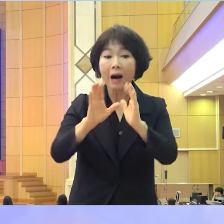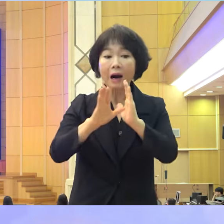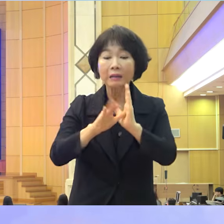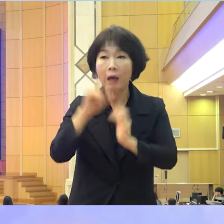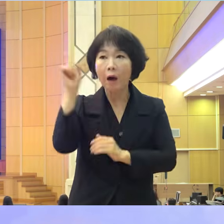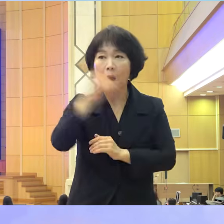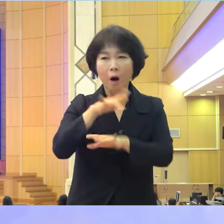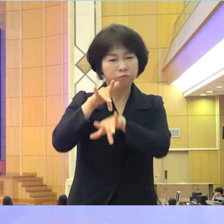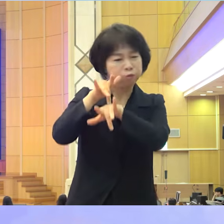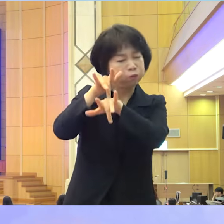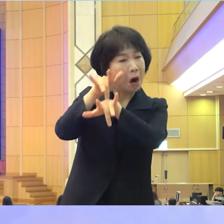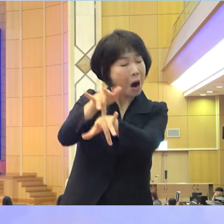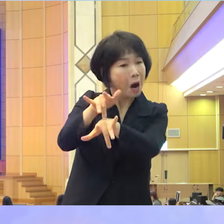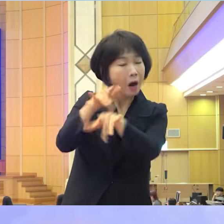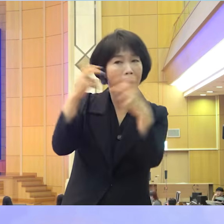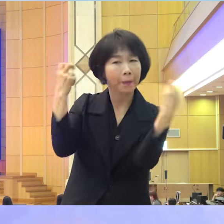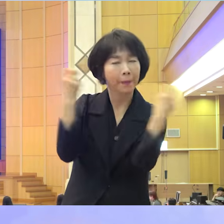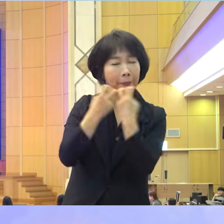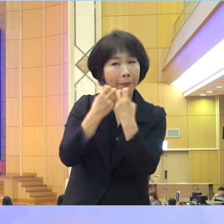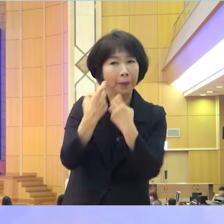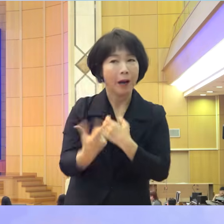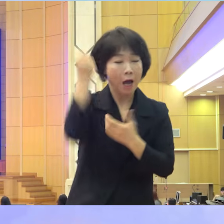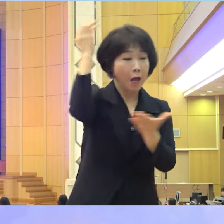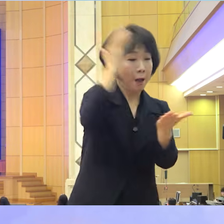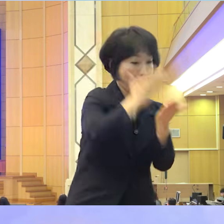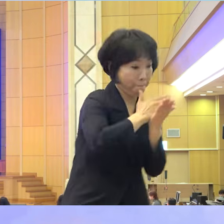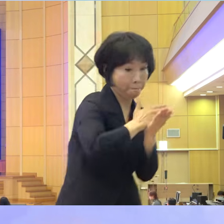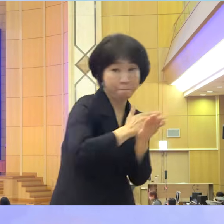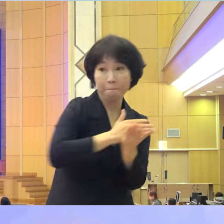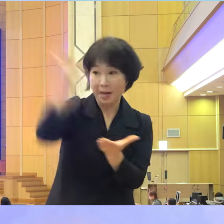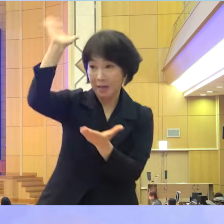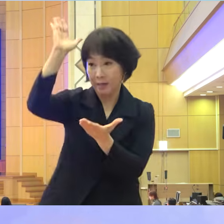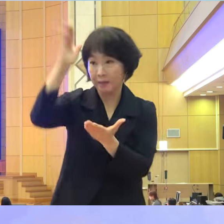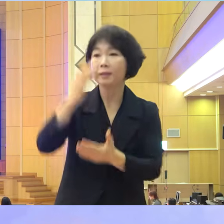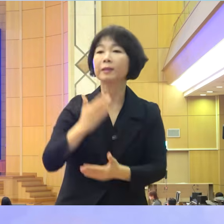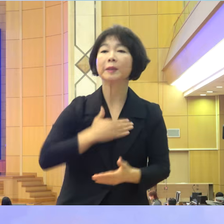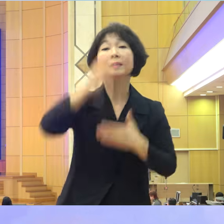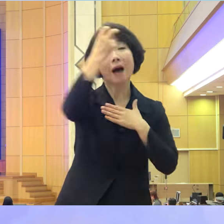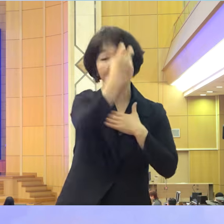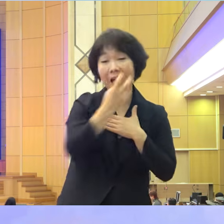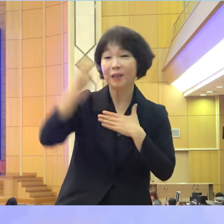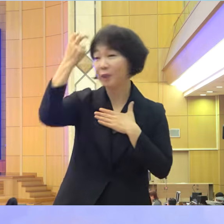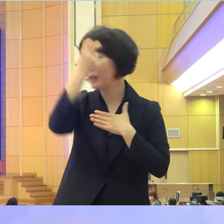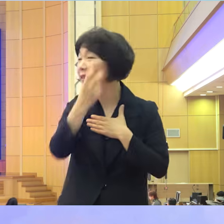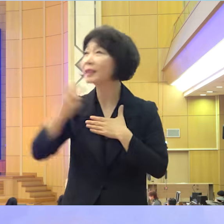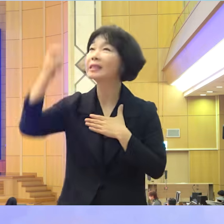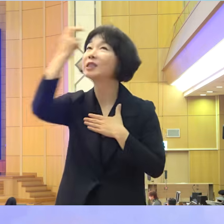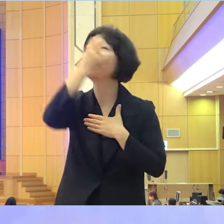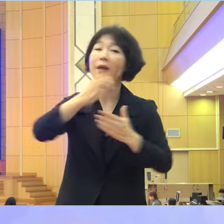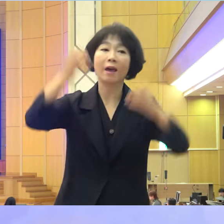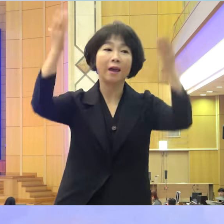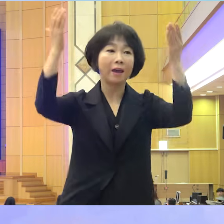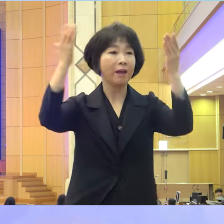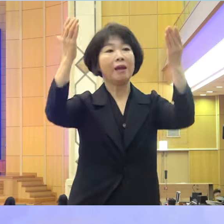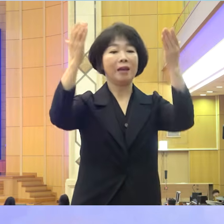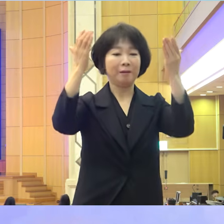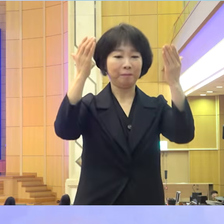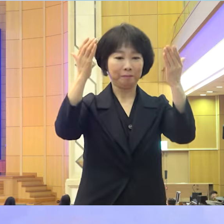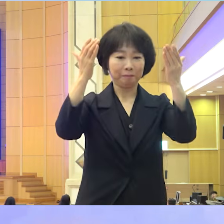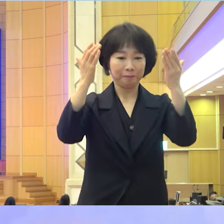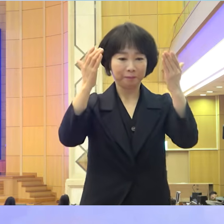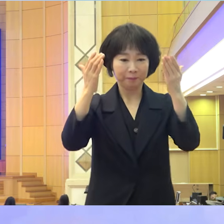시험을 당할 때에 악마의 개교를 즉시 물리치사 날